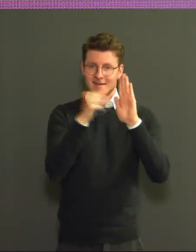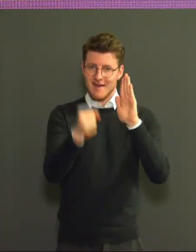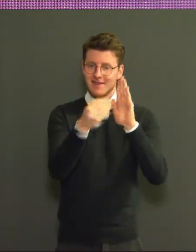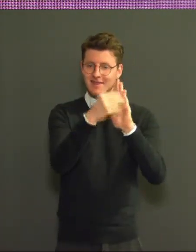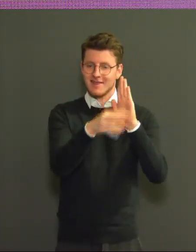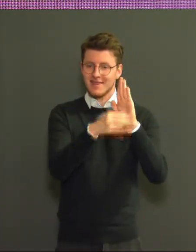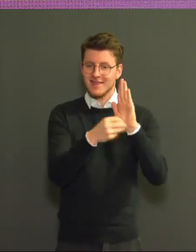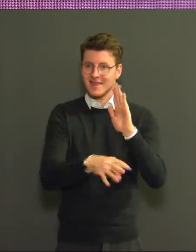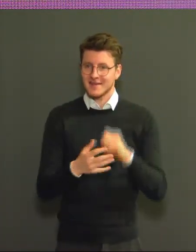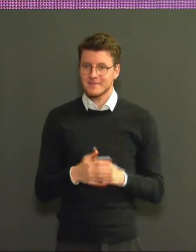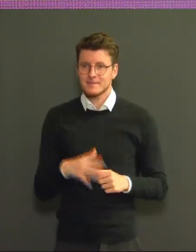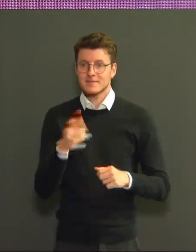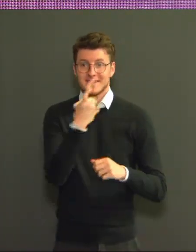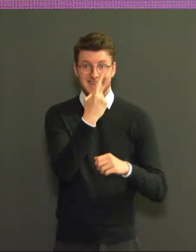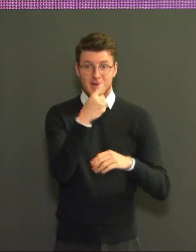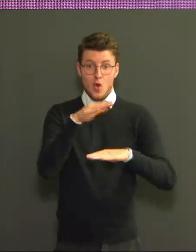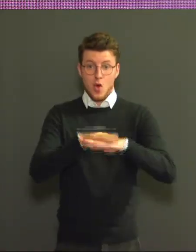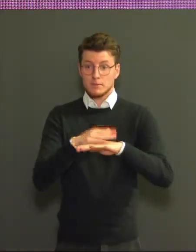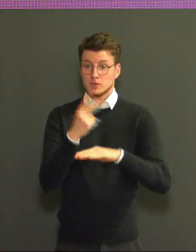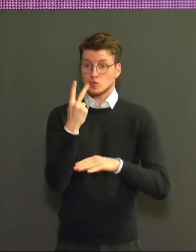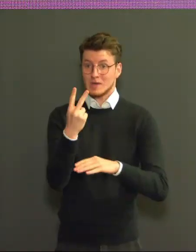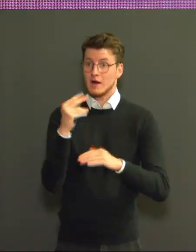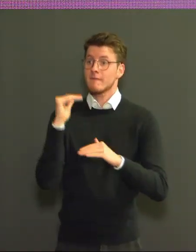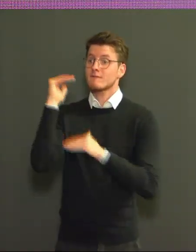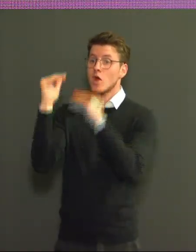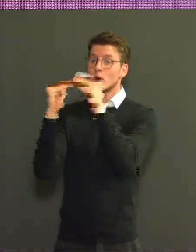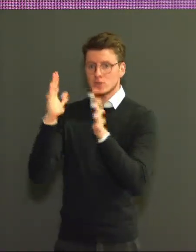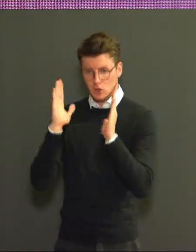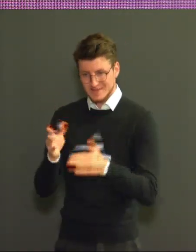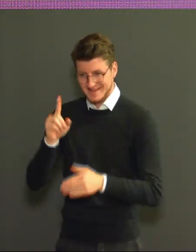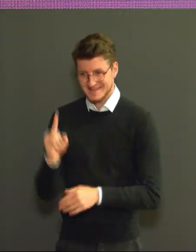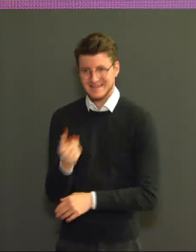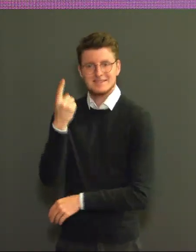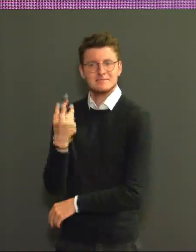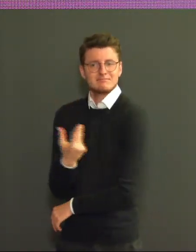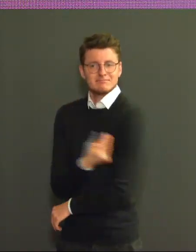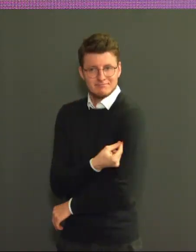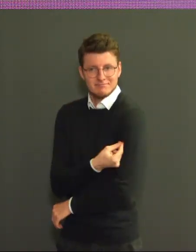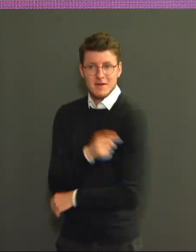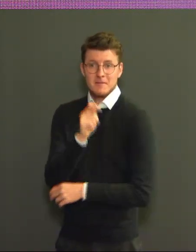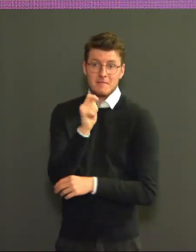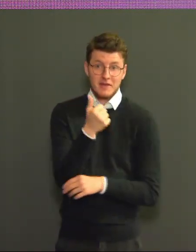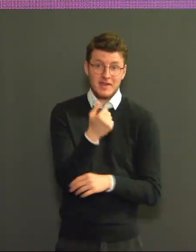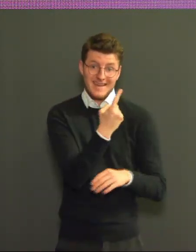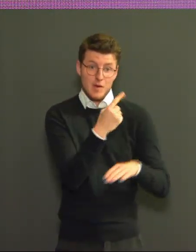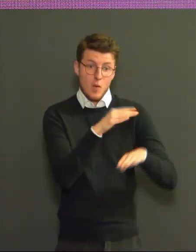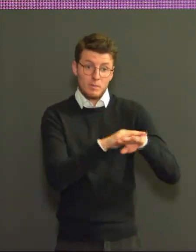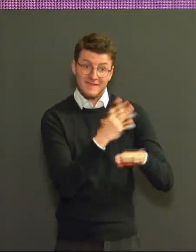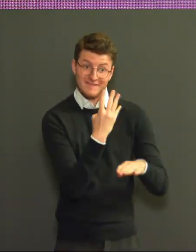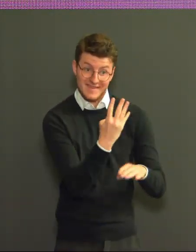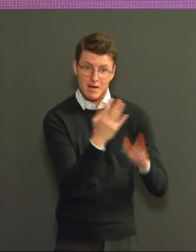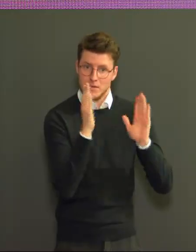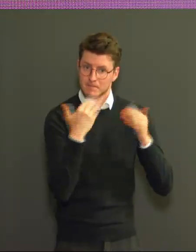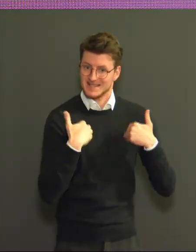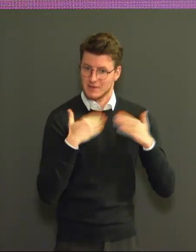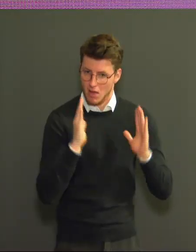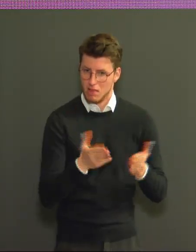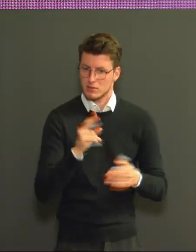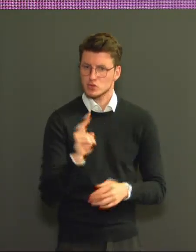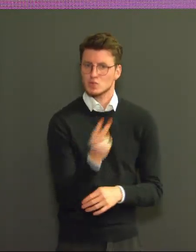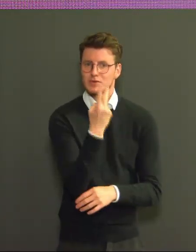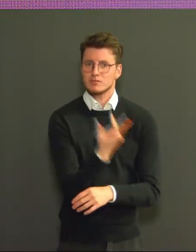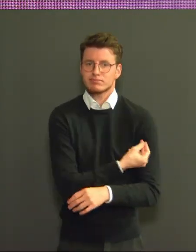1 op 2 volwassenen heeft ondertussen een eerste inenting gehad en bijna 1 op 4 een tweede inenting. Dat is